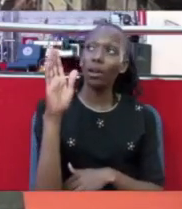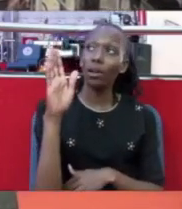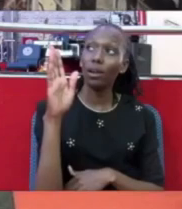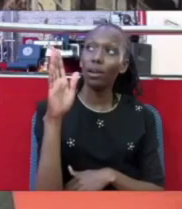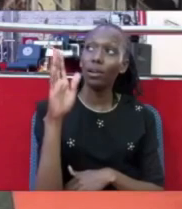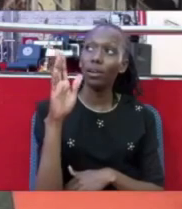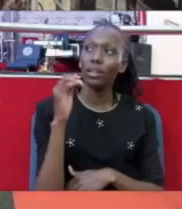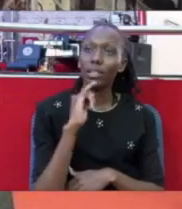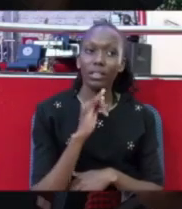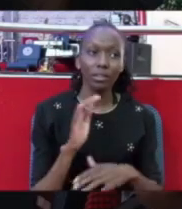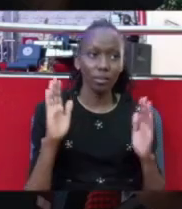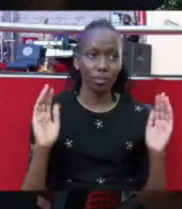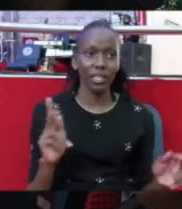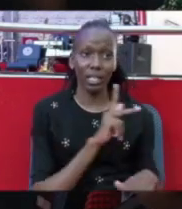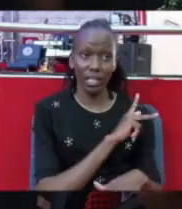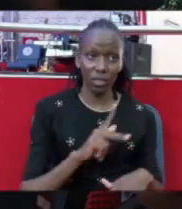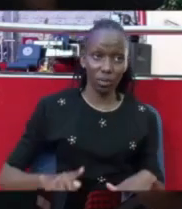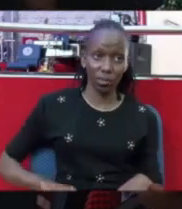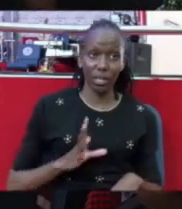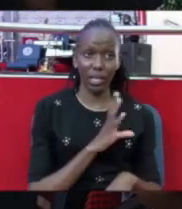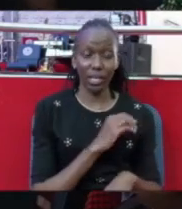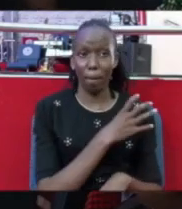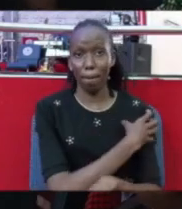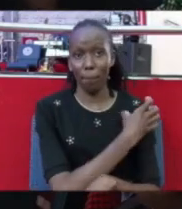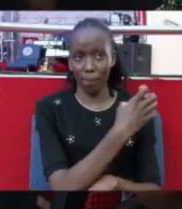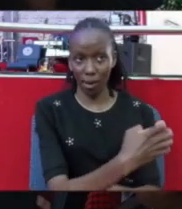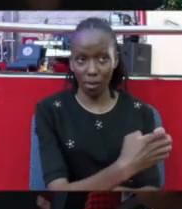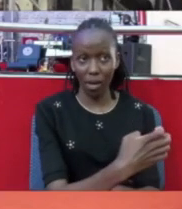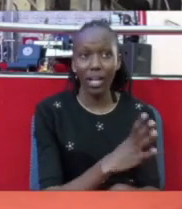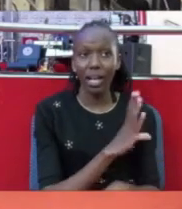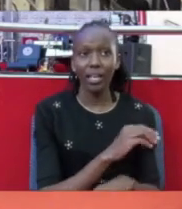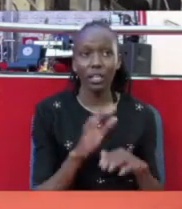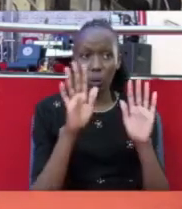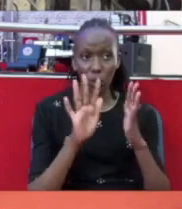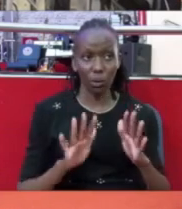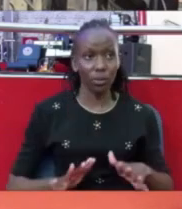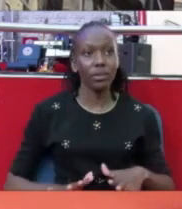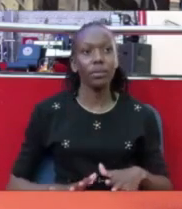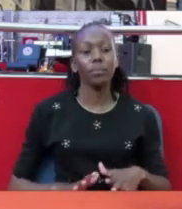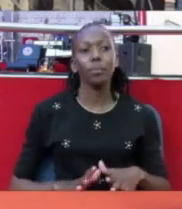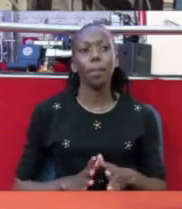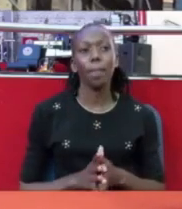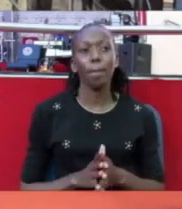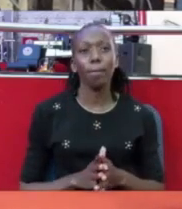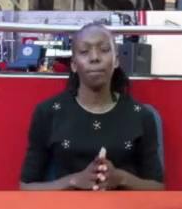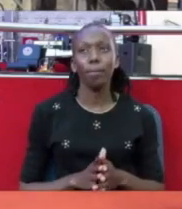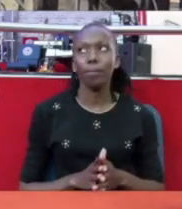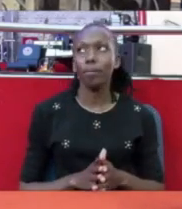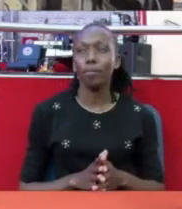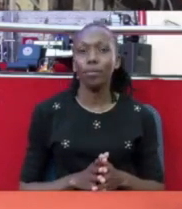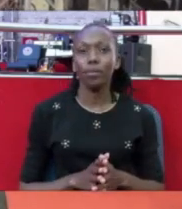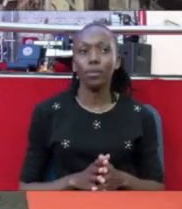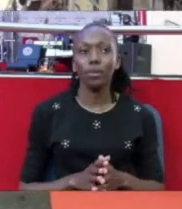ni wako mfalme. And the power. Na uweza. And the glory. Na nguvu. Both riches and